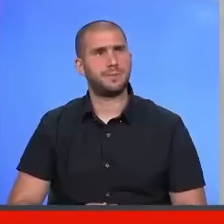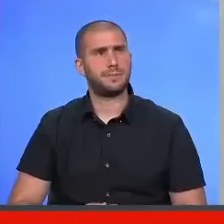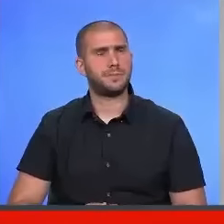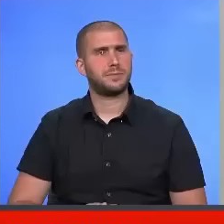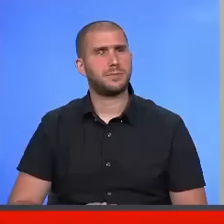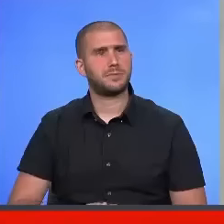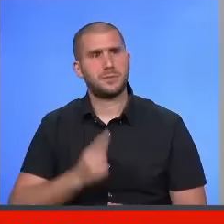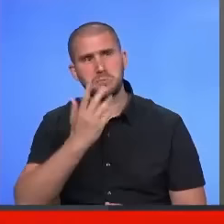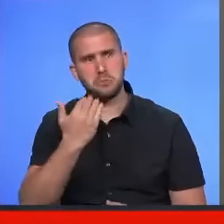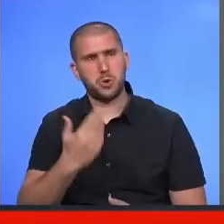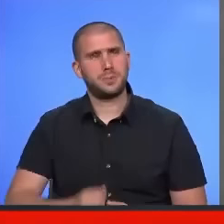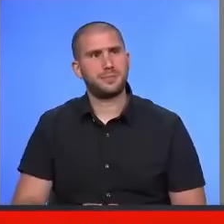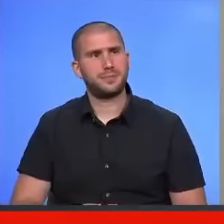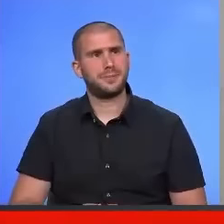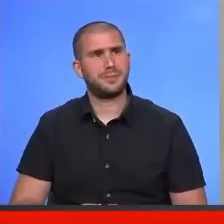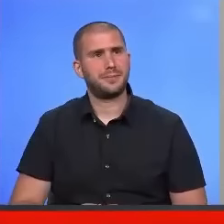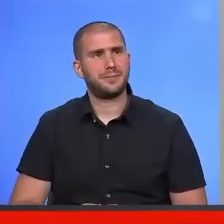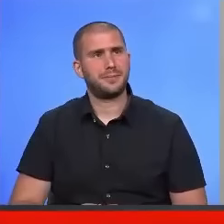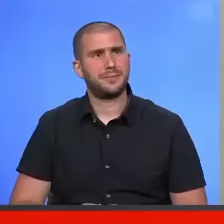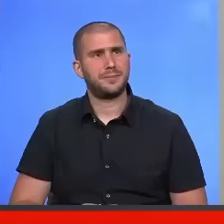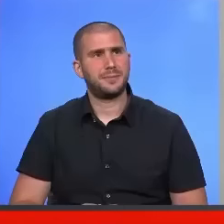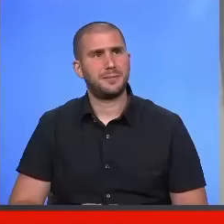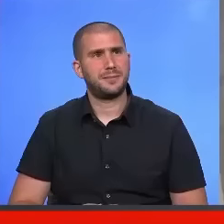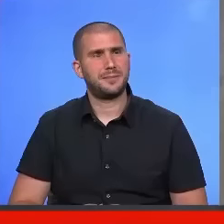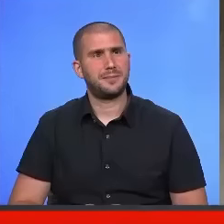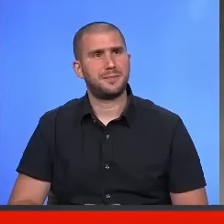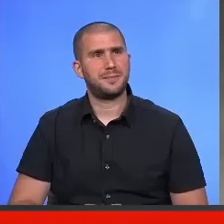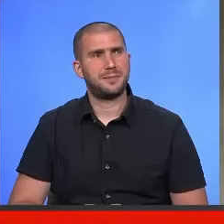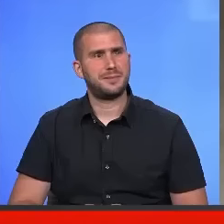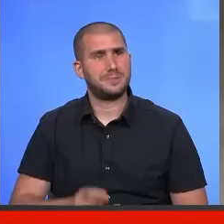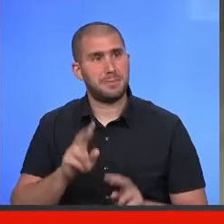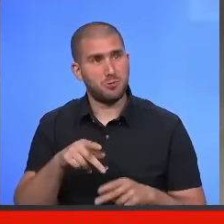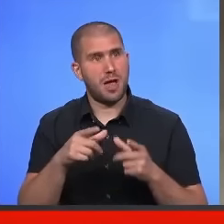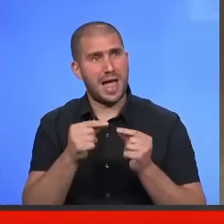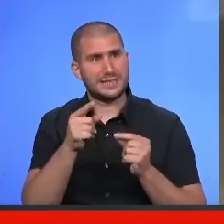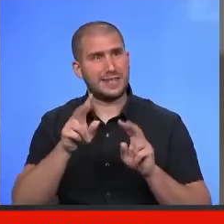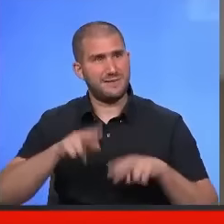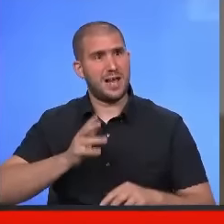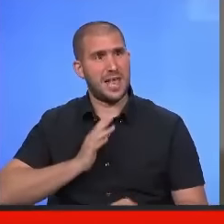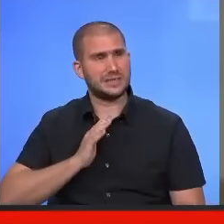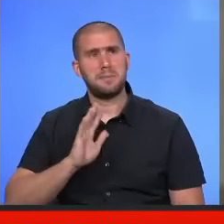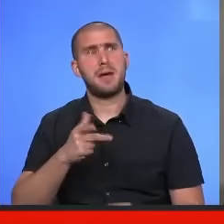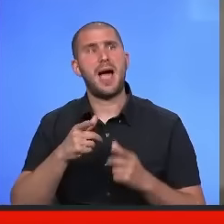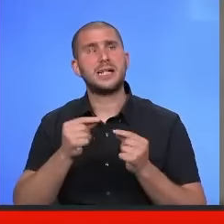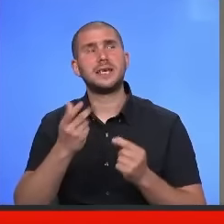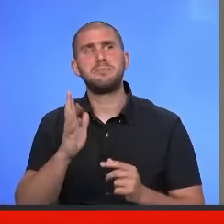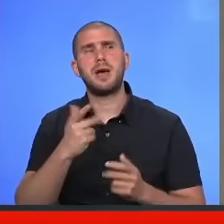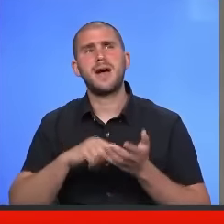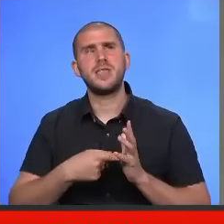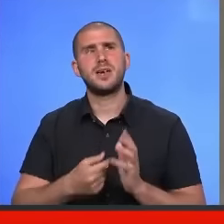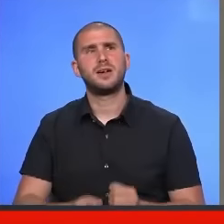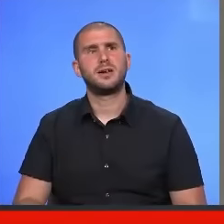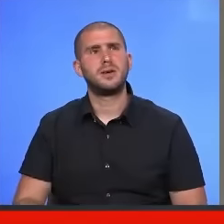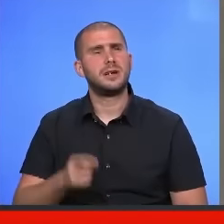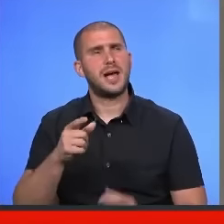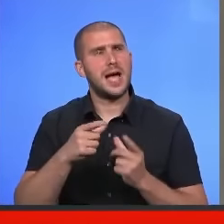יפה שלי בוא אליי בוא אליי בוא זה ממש עזתי קלאסי מה זה אומר עזתי קלאסי אגב שאתה מת מה אתה מתכוון